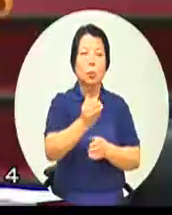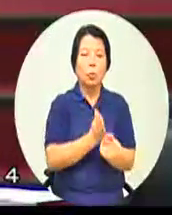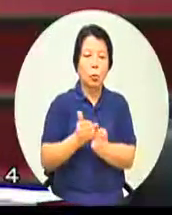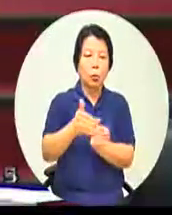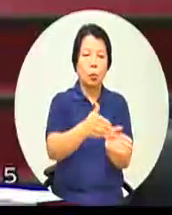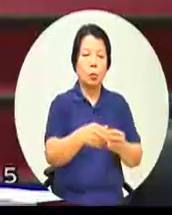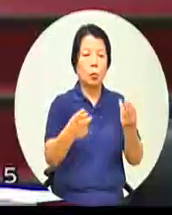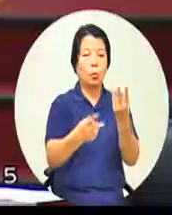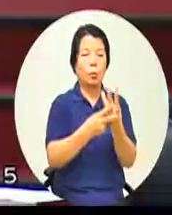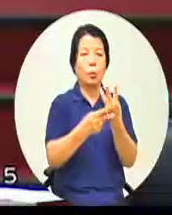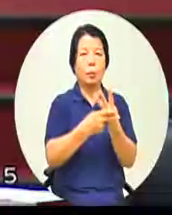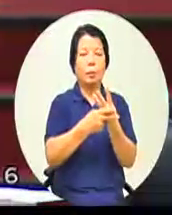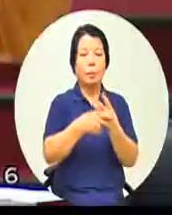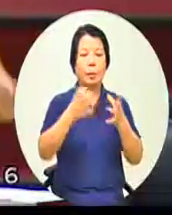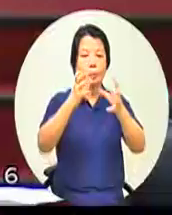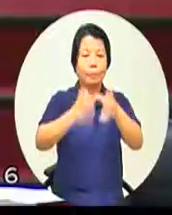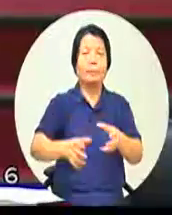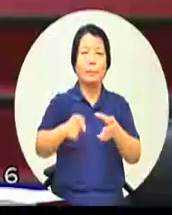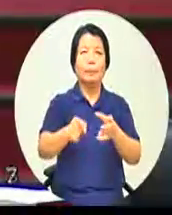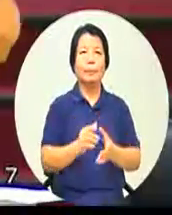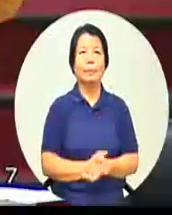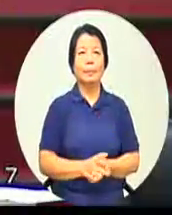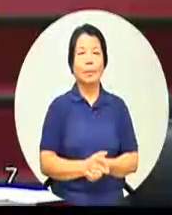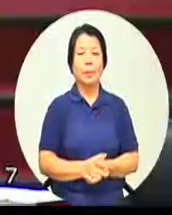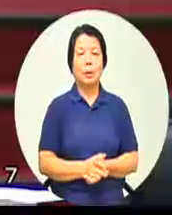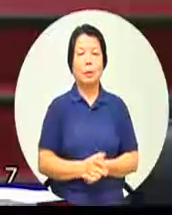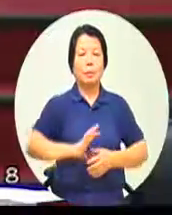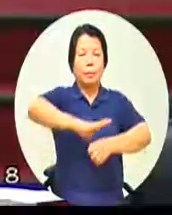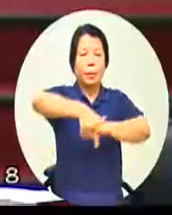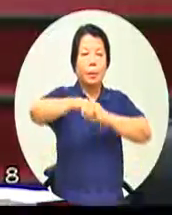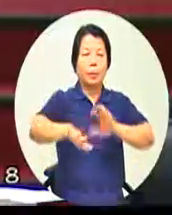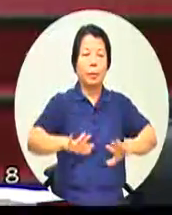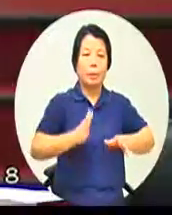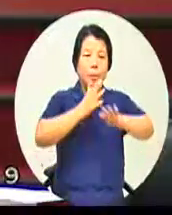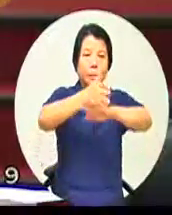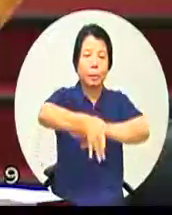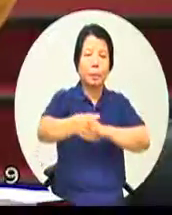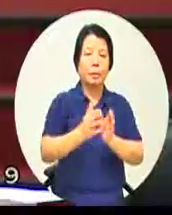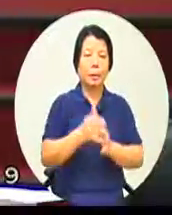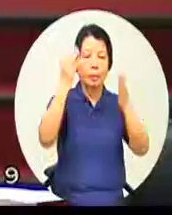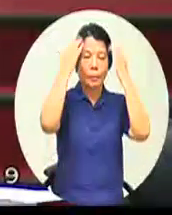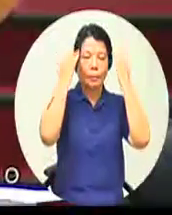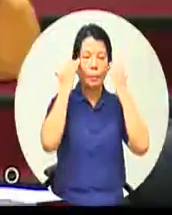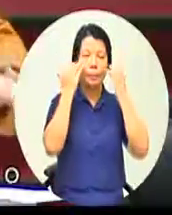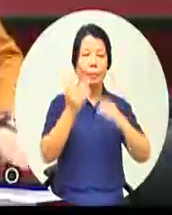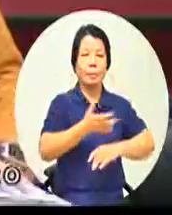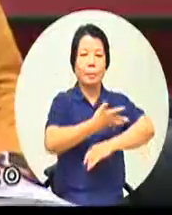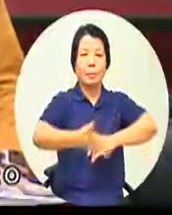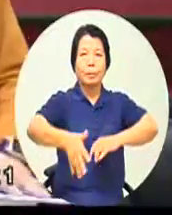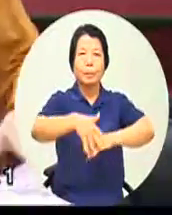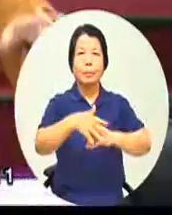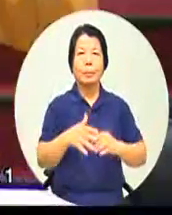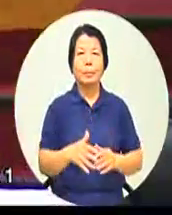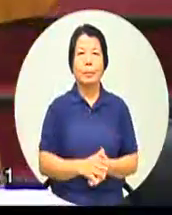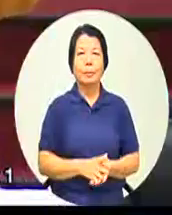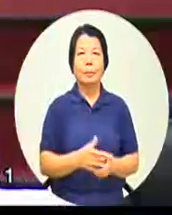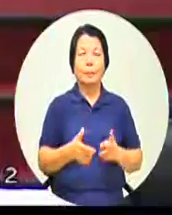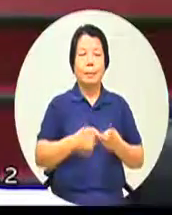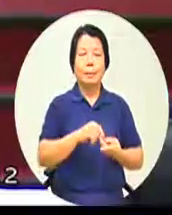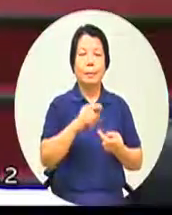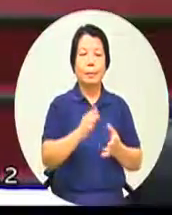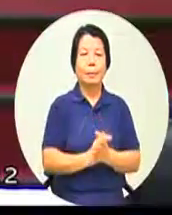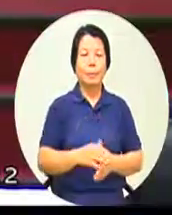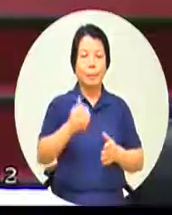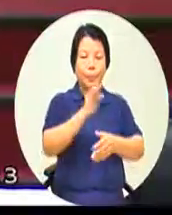知识吧。 即嘛包括为着咱所有经过后硬客也好，也是阁经过着咱即个